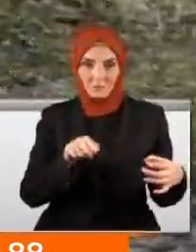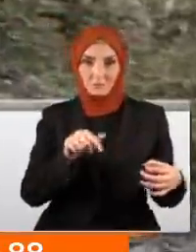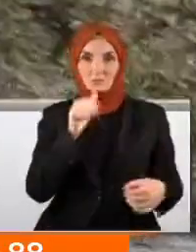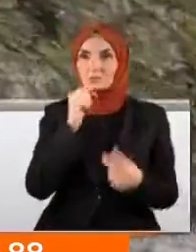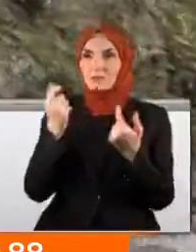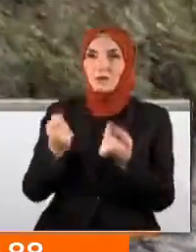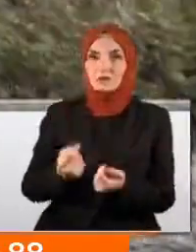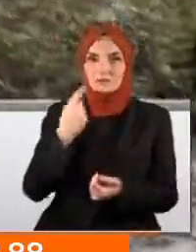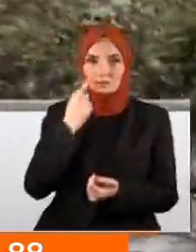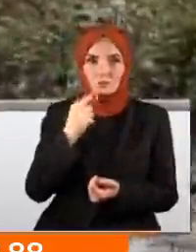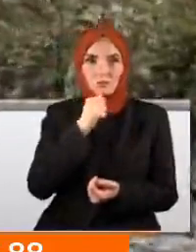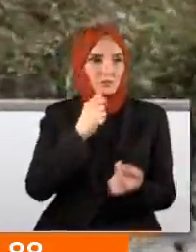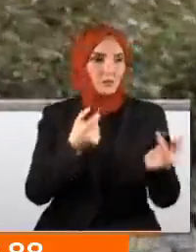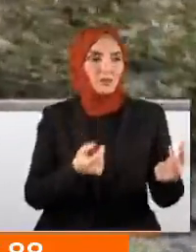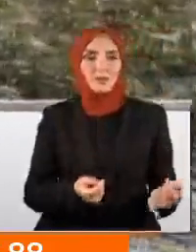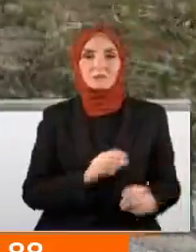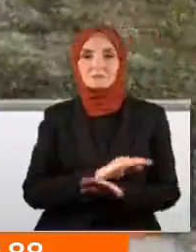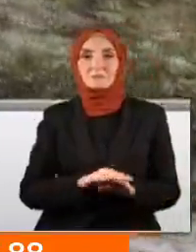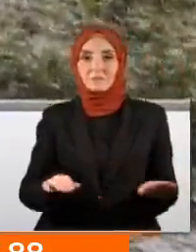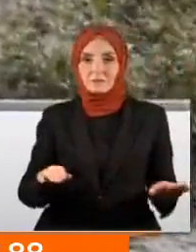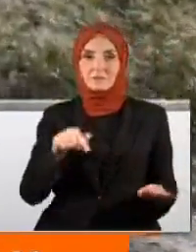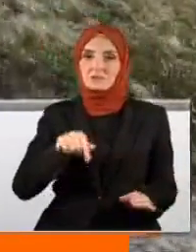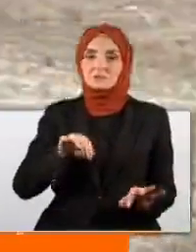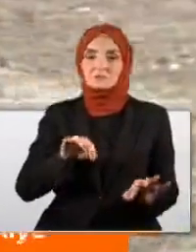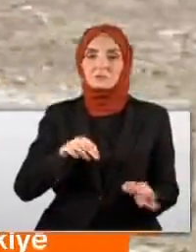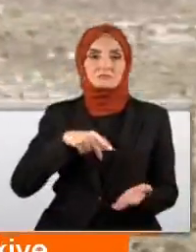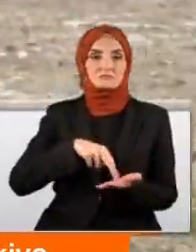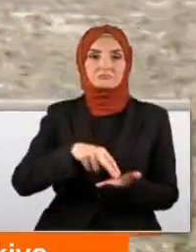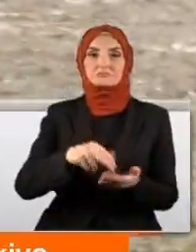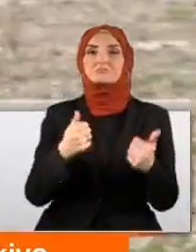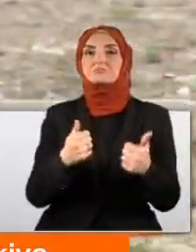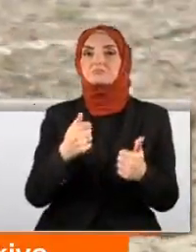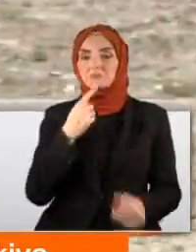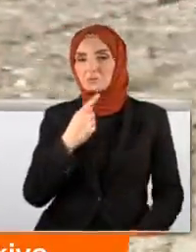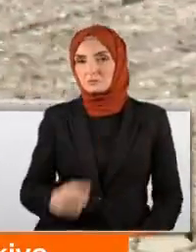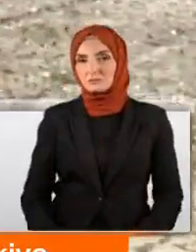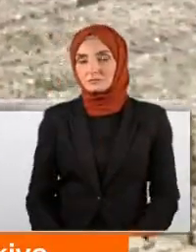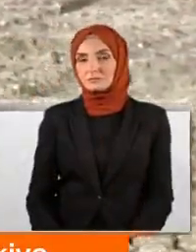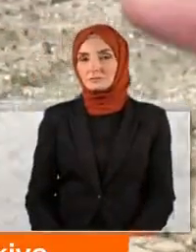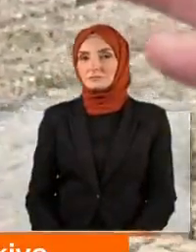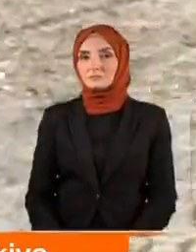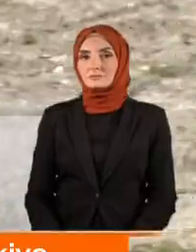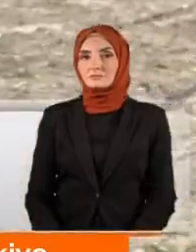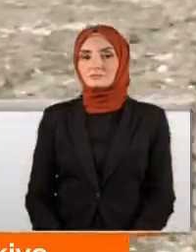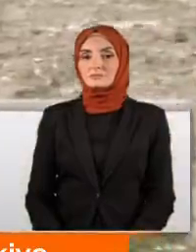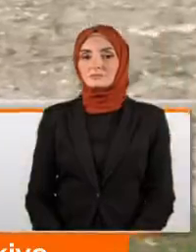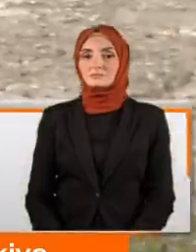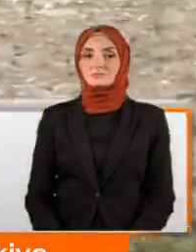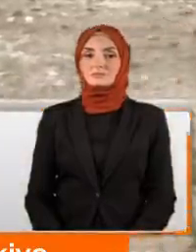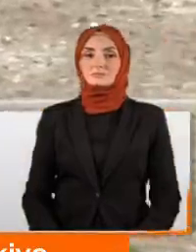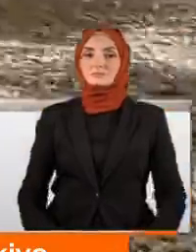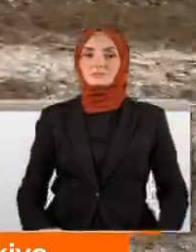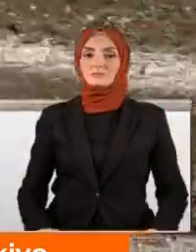artık bu göldeki mesafeyi yürüyerek kat edebiliyorlar. Bu gölümüz ayırıyordu. Şimdi gördüğünüz gibi bu köyden o köye yaya